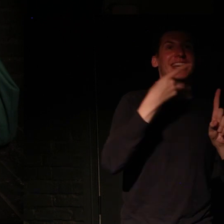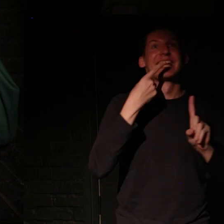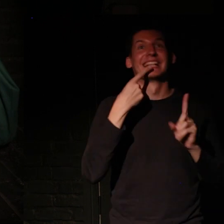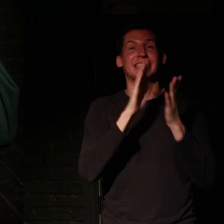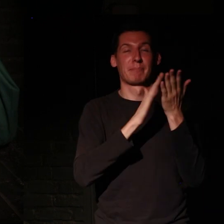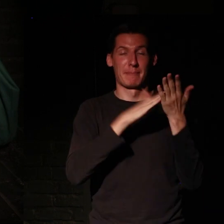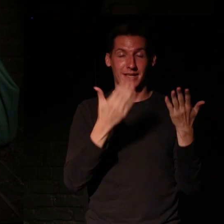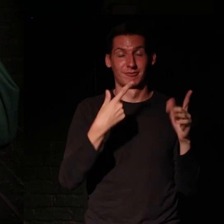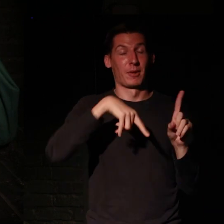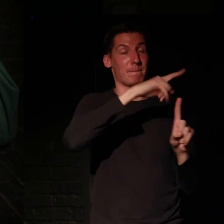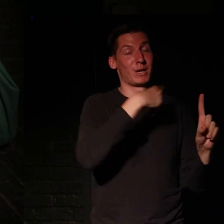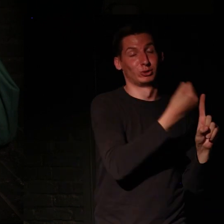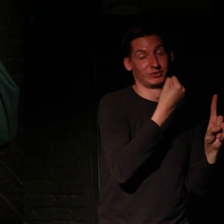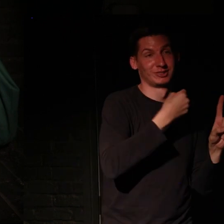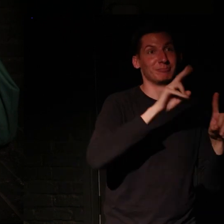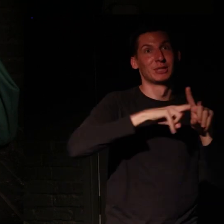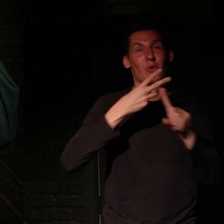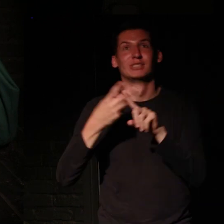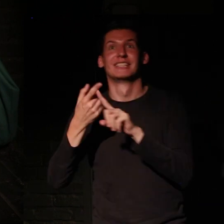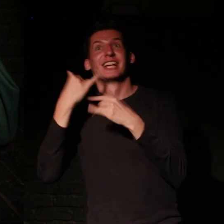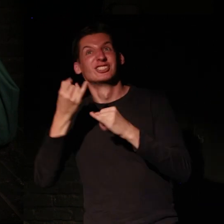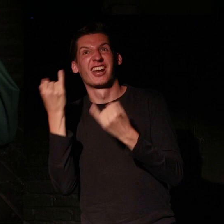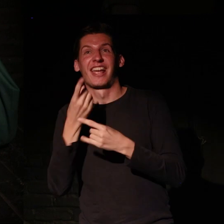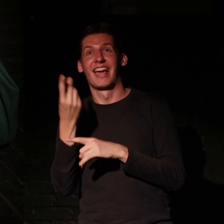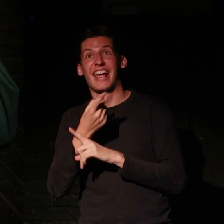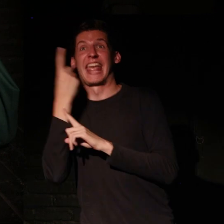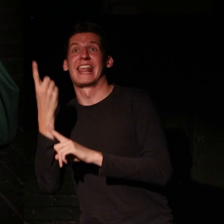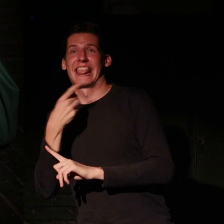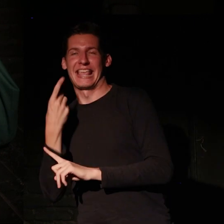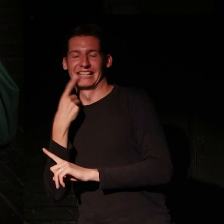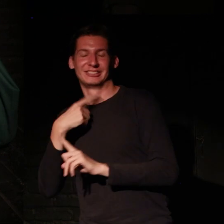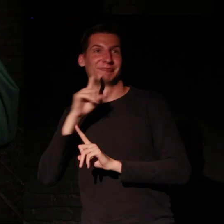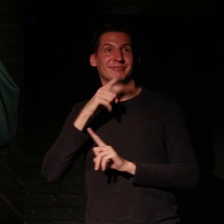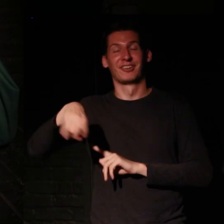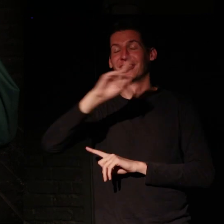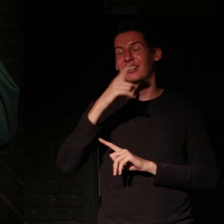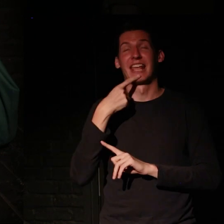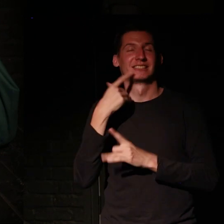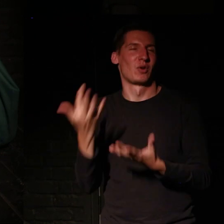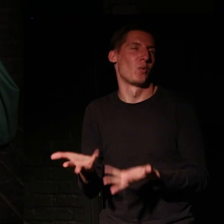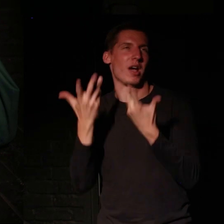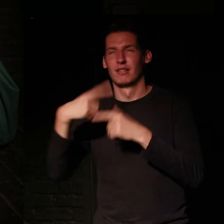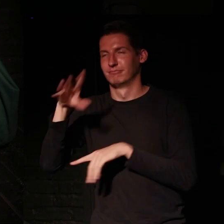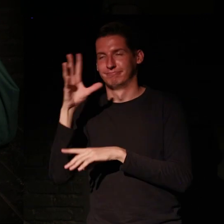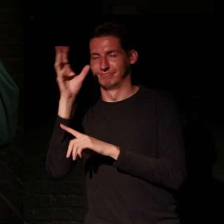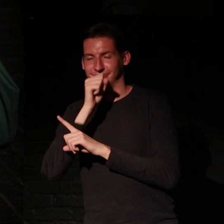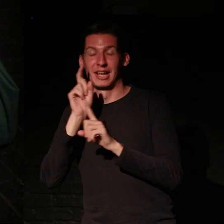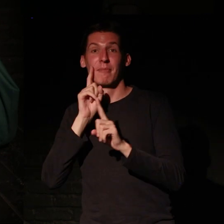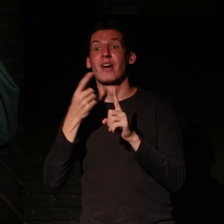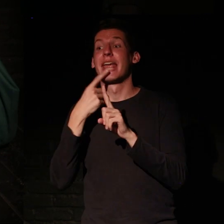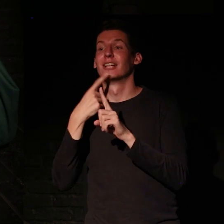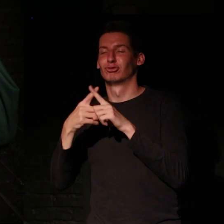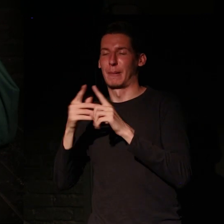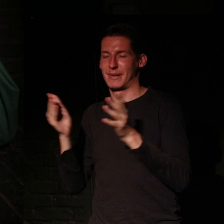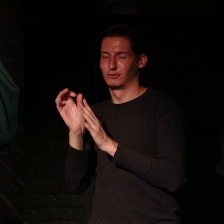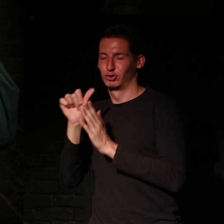biblijny, którego używaliśmy, przełożyć na jeszcze jeden język. Język, o którego istnieniu łatwo zapominamy i o mniejszości